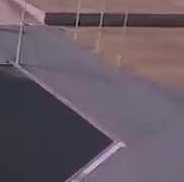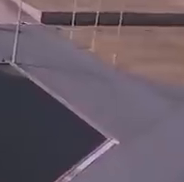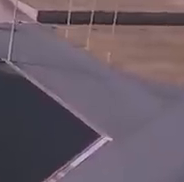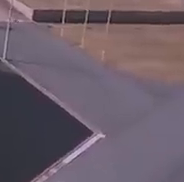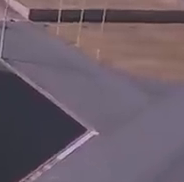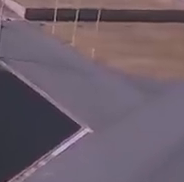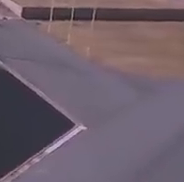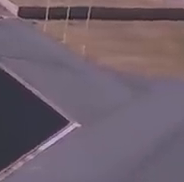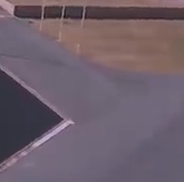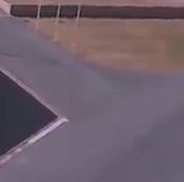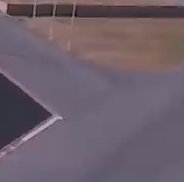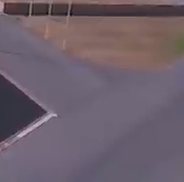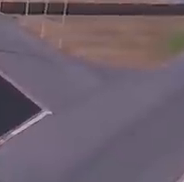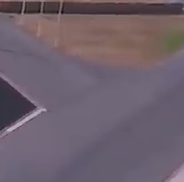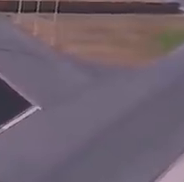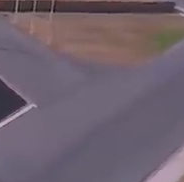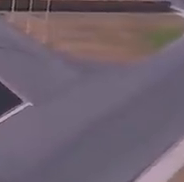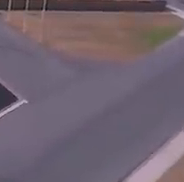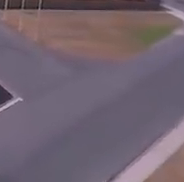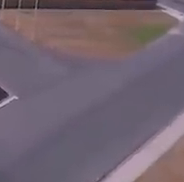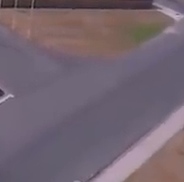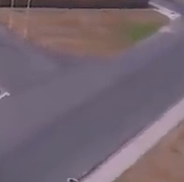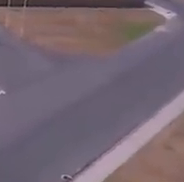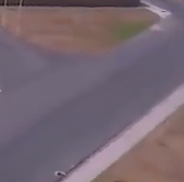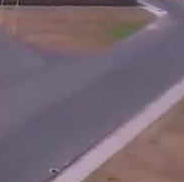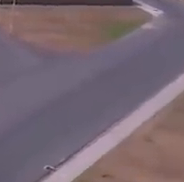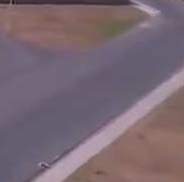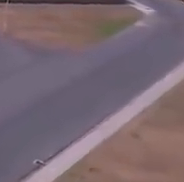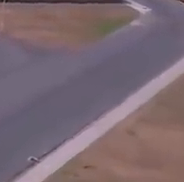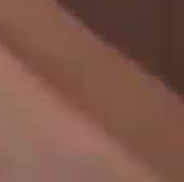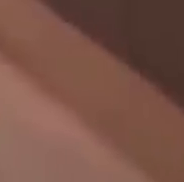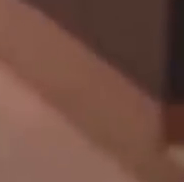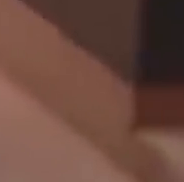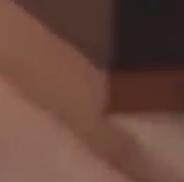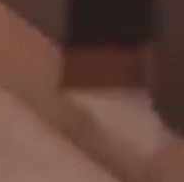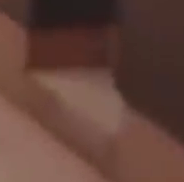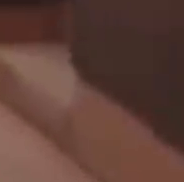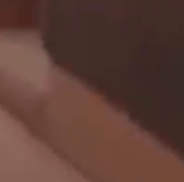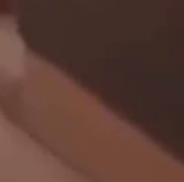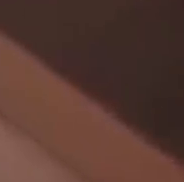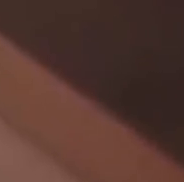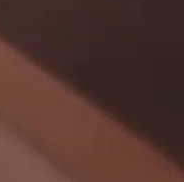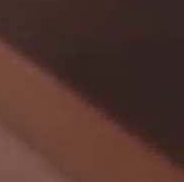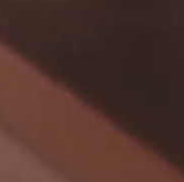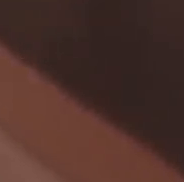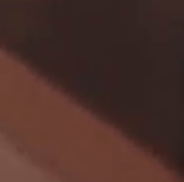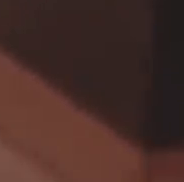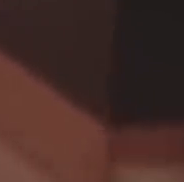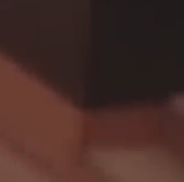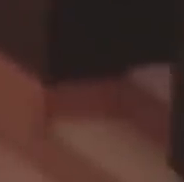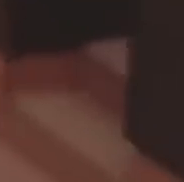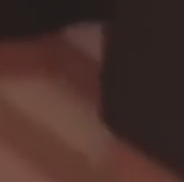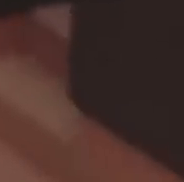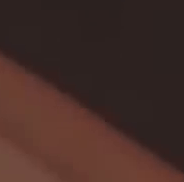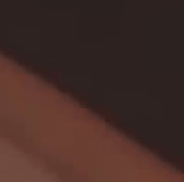පොළොන්නරුව දිස්ත්‍රික් පාර්ලිමේන්තු මන්ත්‍රී අමරකීර්ති අතුගොරලගෙන් පුරප්පාඩු වූ මන්ත්‍රී දුරේ සඳහා පොළොන්නරුව මැතිවරණ කොට්ටාසය නියෝජනය